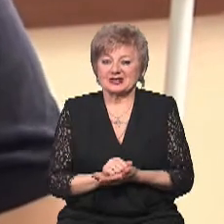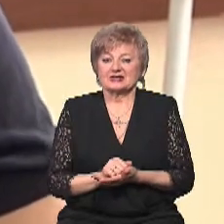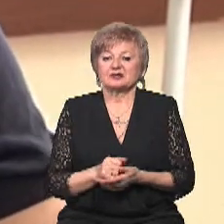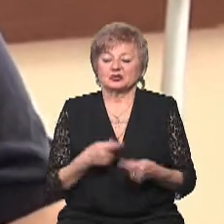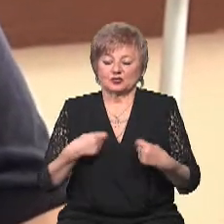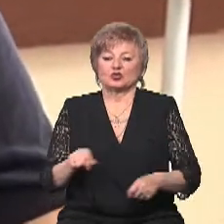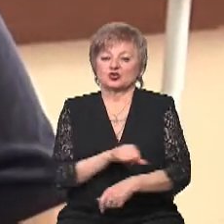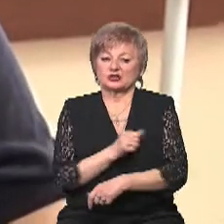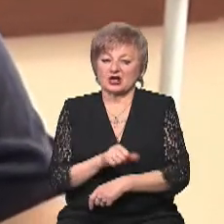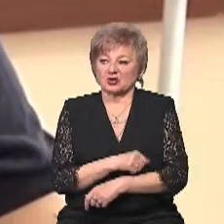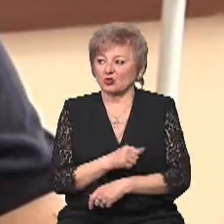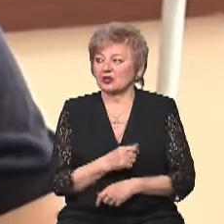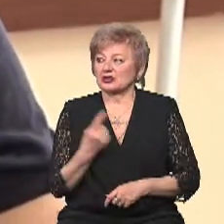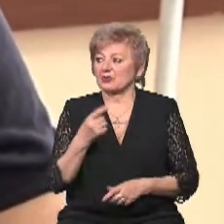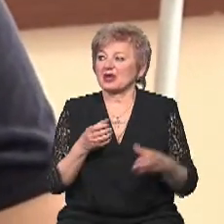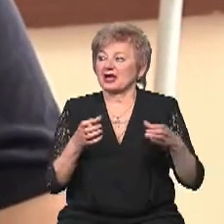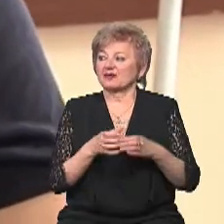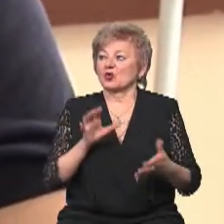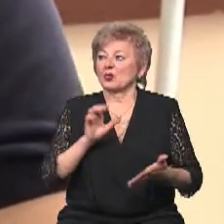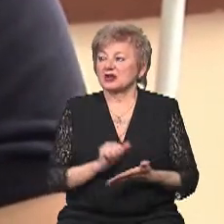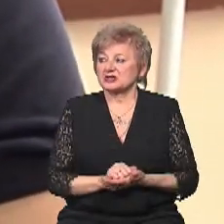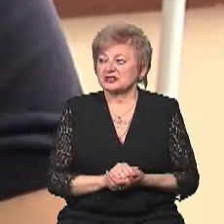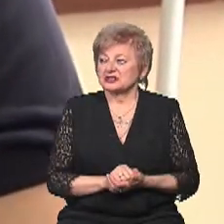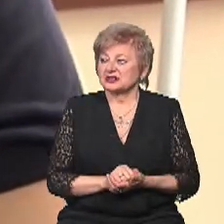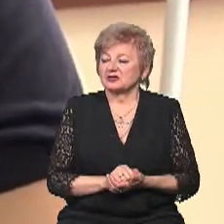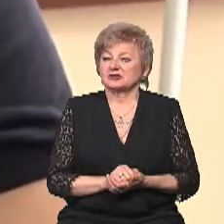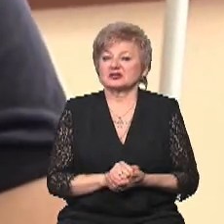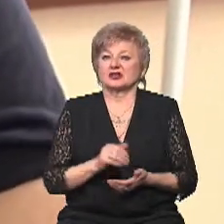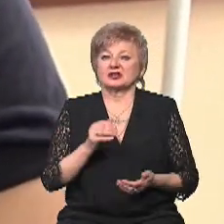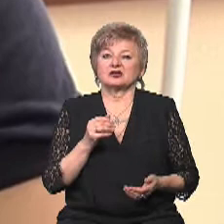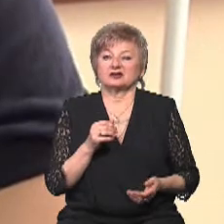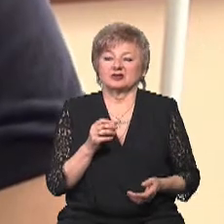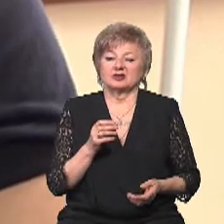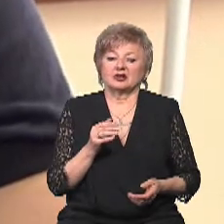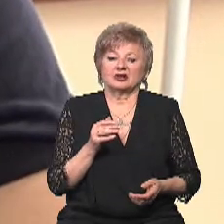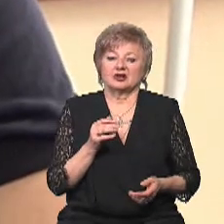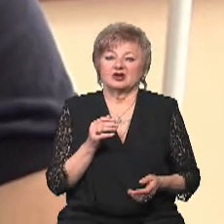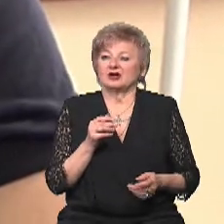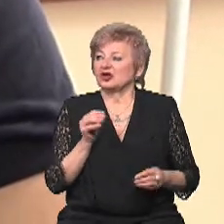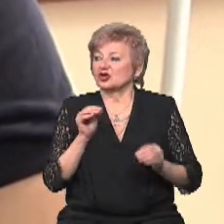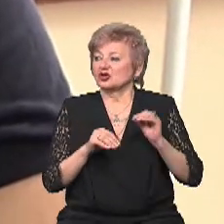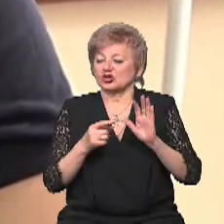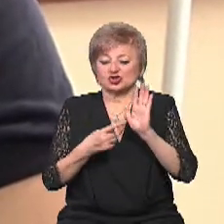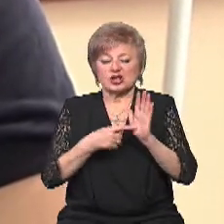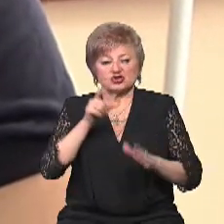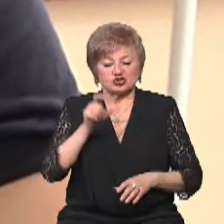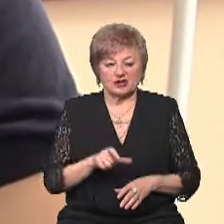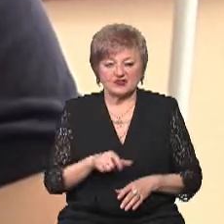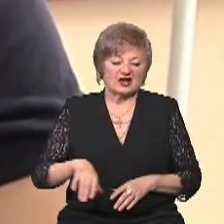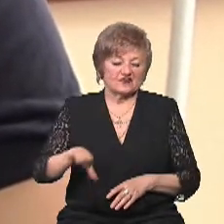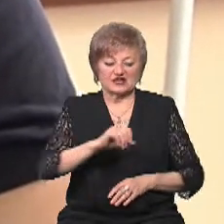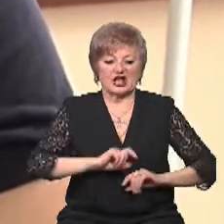наркотиков. Первая группа у нас занималась сбытом метамфетамина. Это состав их 6 человек. Они все